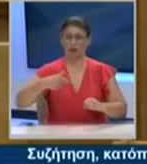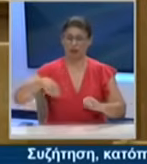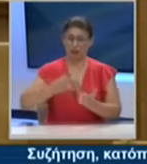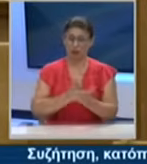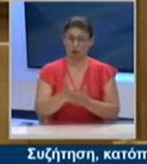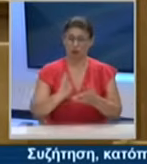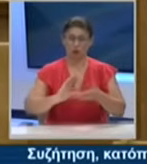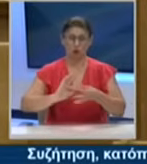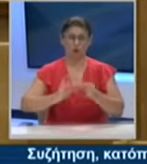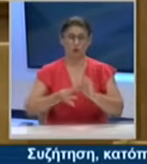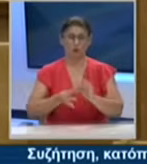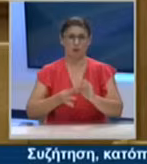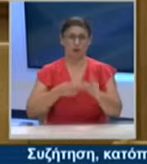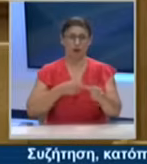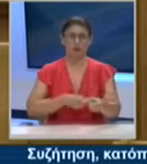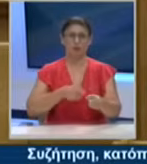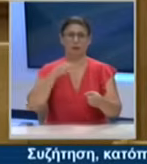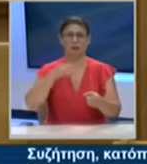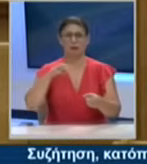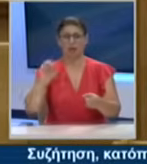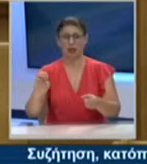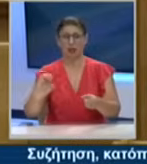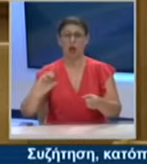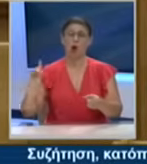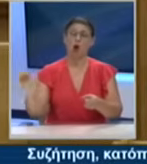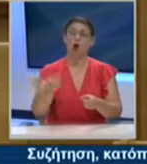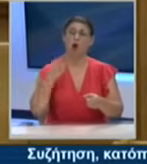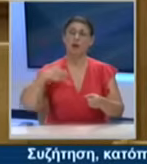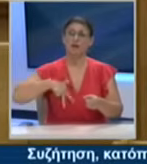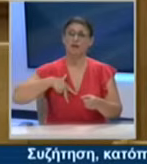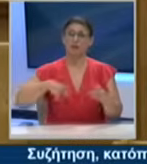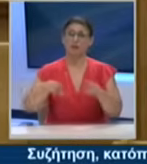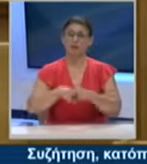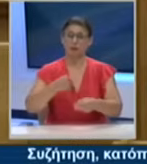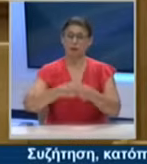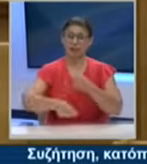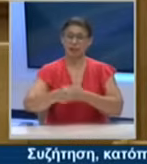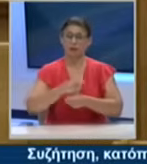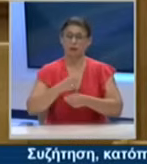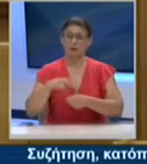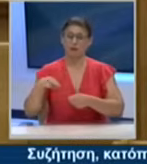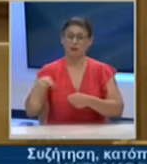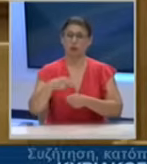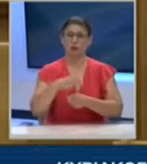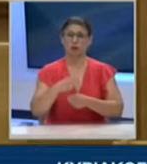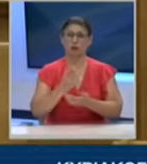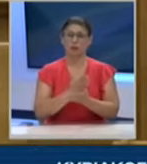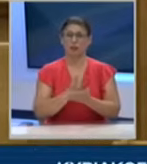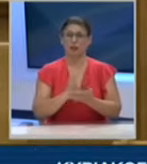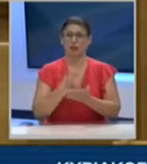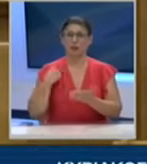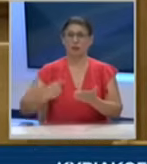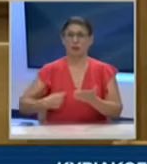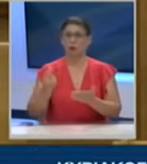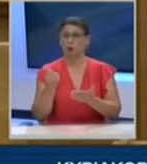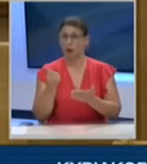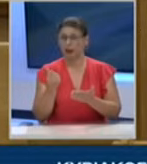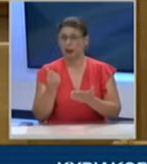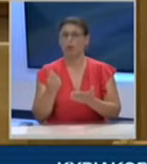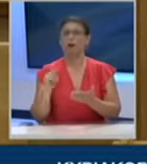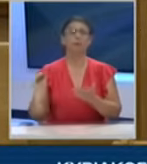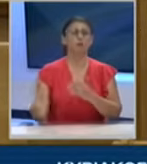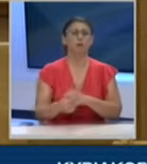οργανωμένο έγκλημα και σχεδόν όλα τα ΜΜΕ. Ολόκληρη η κυβέρνηση μαζί με επιχειρηματίες φίλους της μοιράζονται το δημόσιο χρήμα